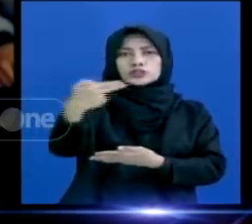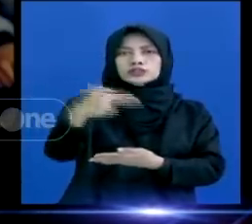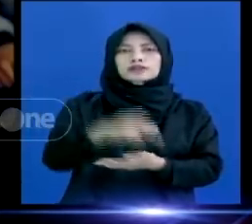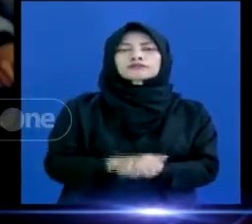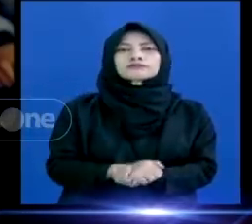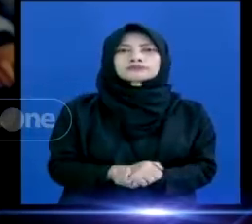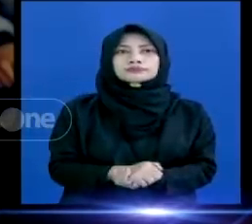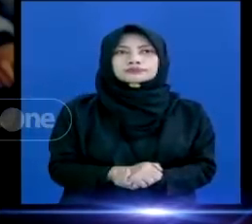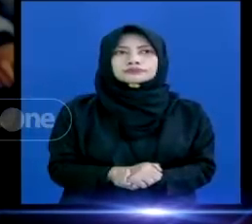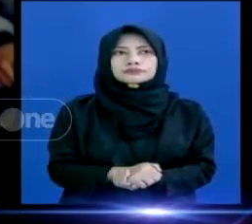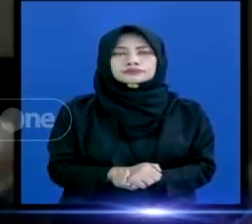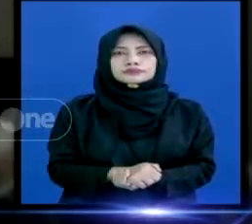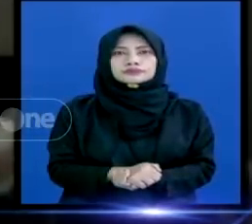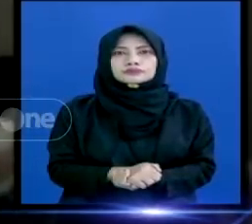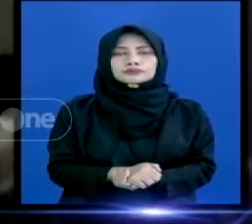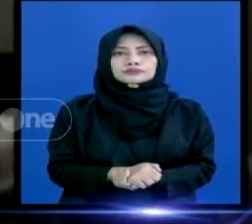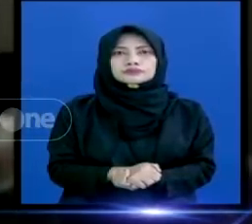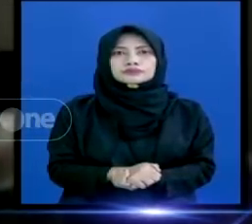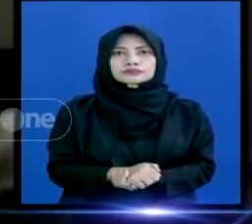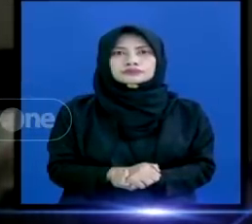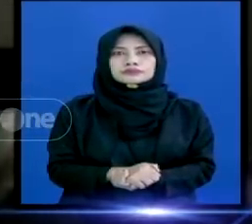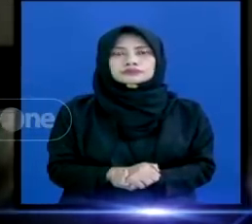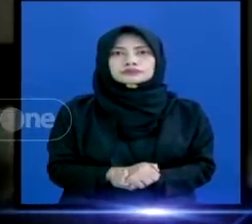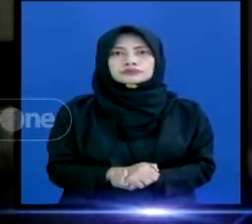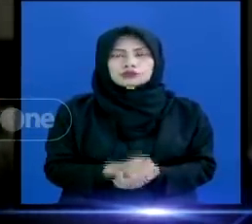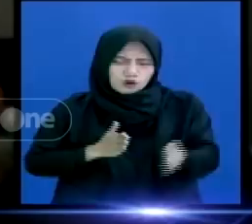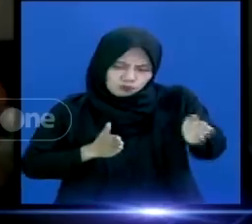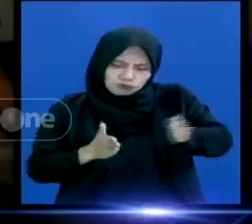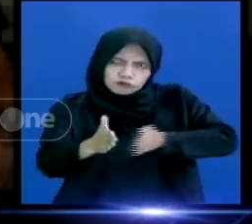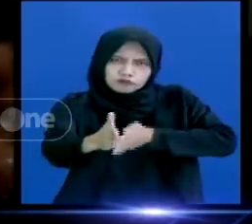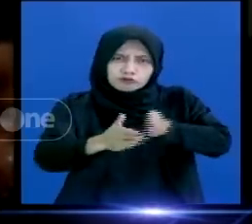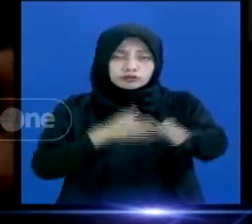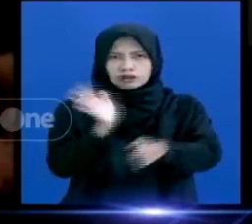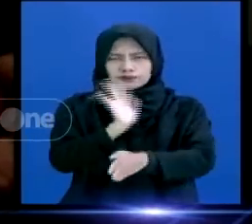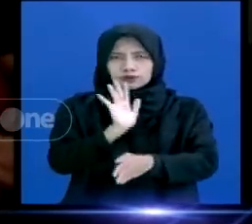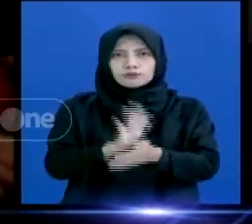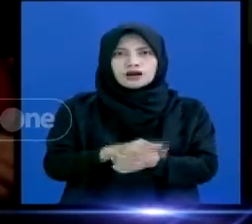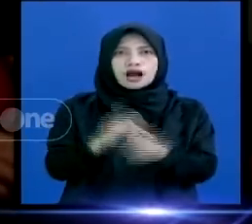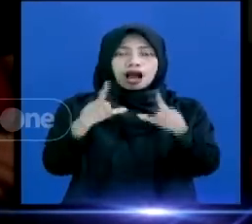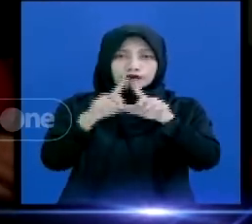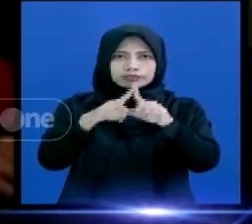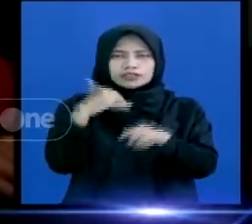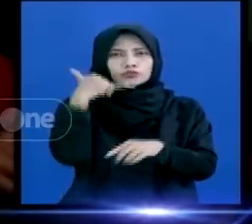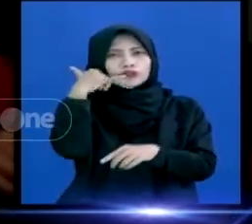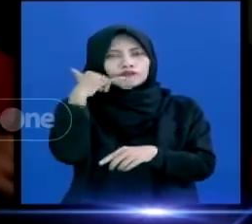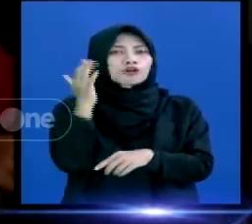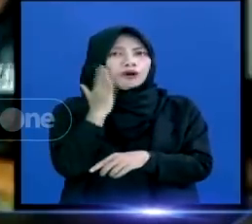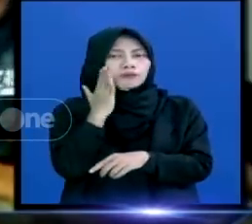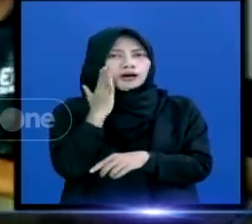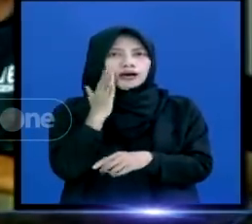Sebelum turun ke lintasan balapan, Afridza sempat menghubungi ibunya dan meminta doa.